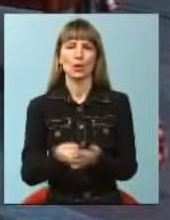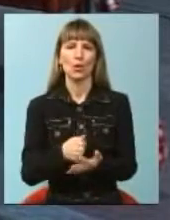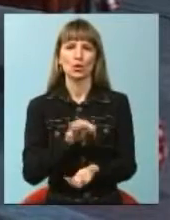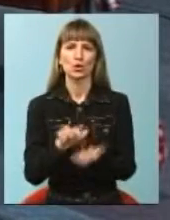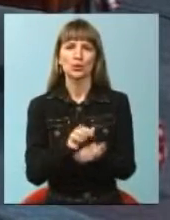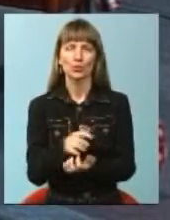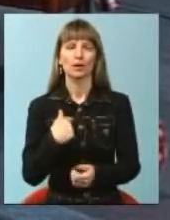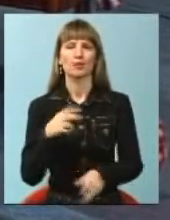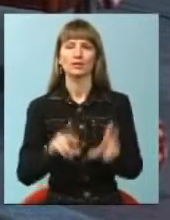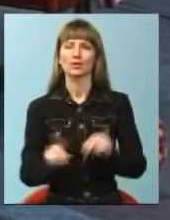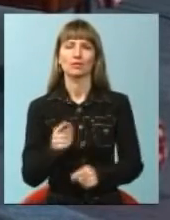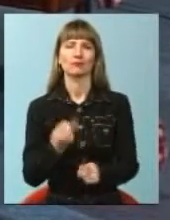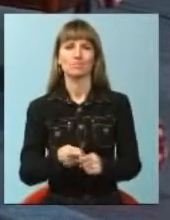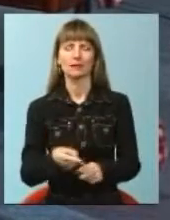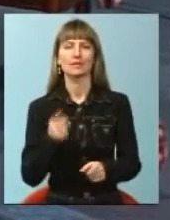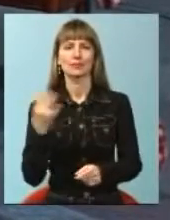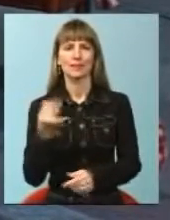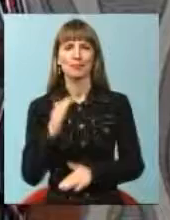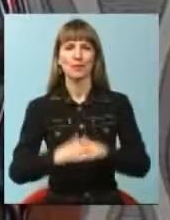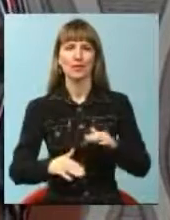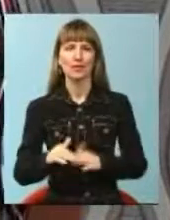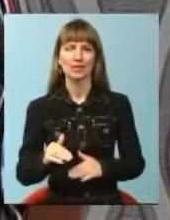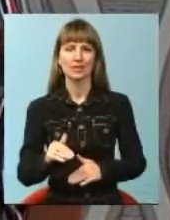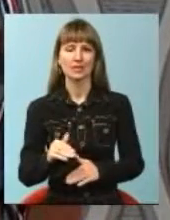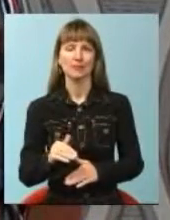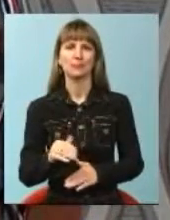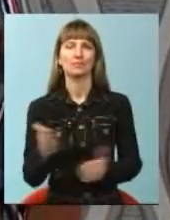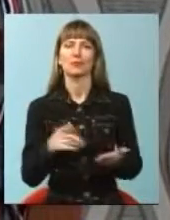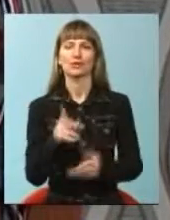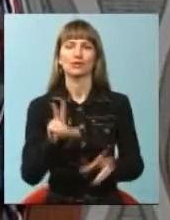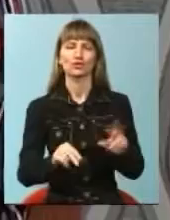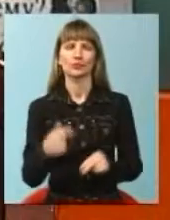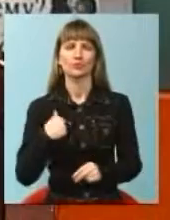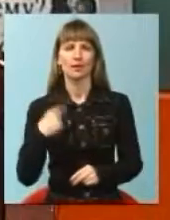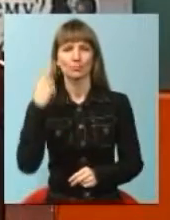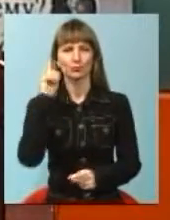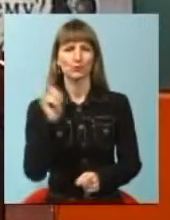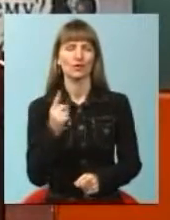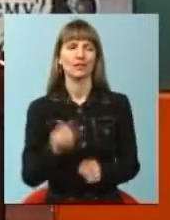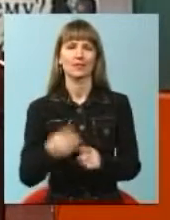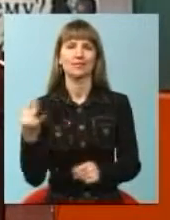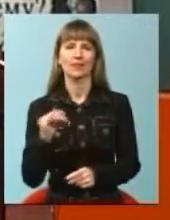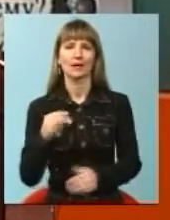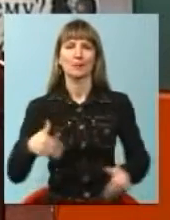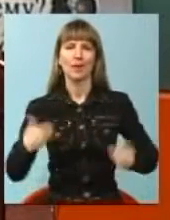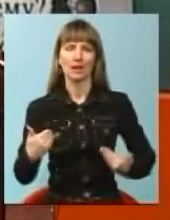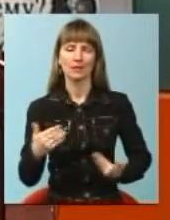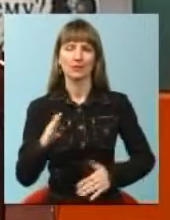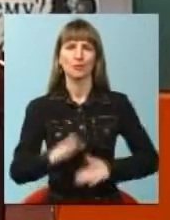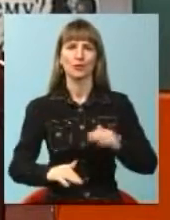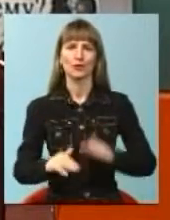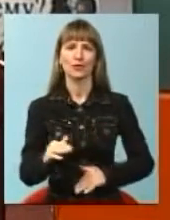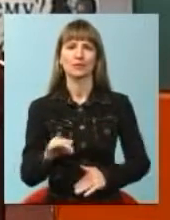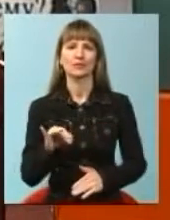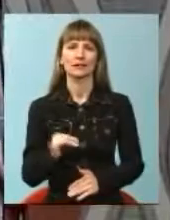жуйки. Я вважаю, що це дійсно така цікава професія, тож, а ти як гадаєш? Я гадаю, це цікава та корисна професія.